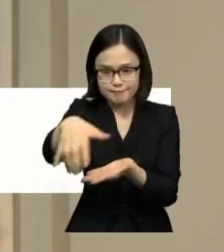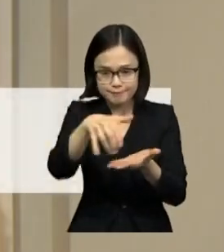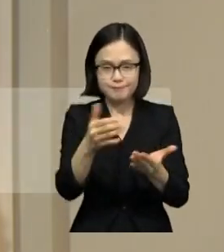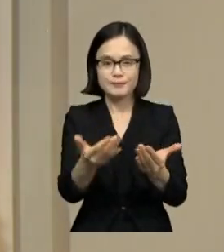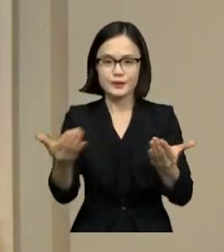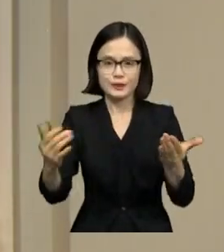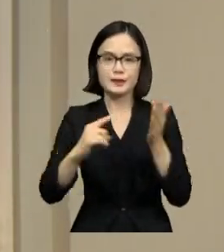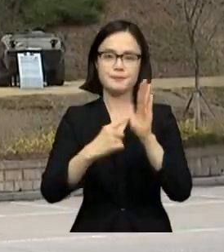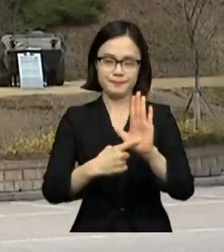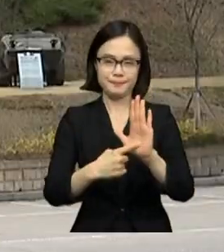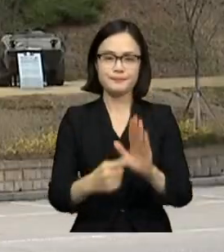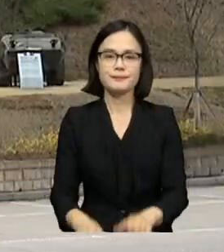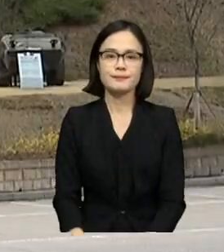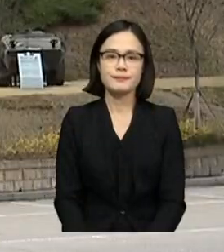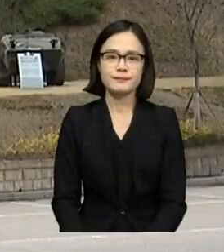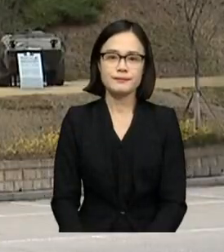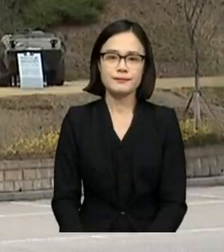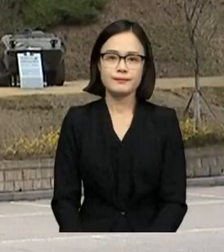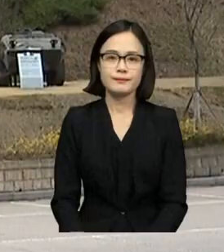하게 되었습니다.